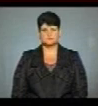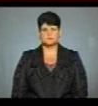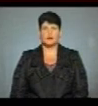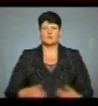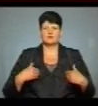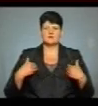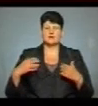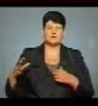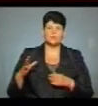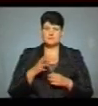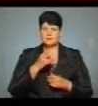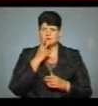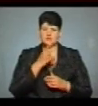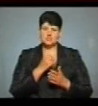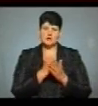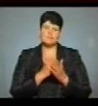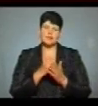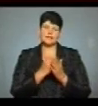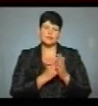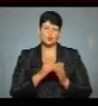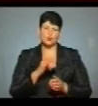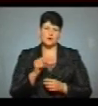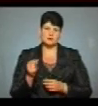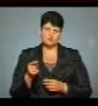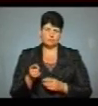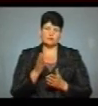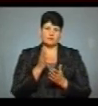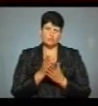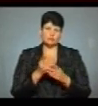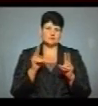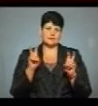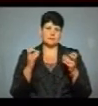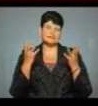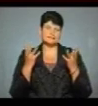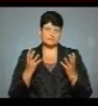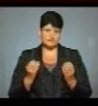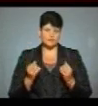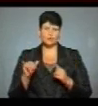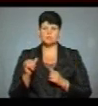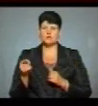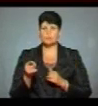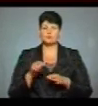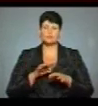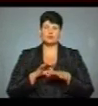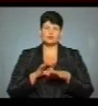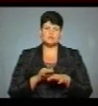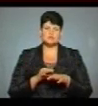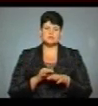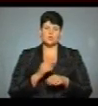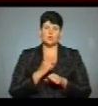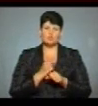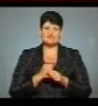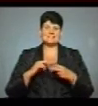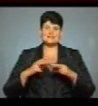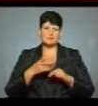Мої вітання усім глядачам телеканалу ЮА «Тернопіль». У прямому ефірі програма «Тема дня». У Тернополі тривають роботи із заміни